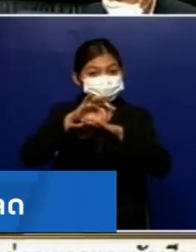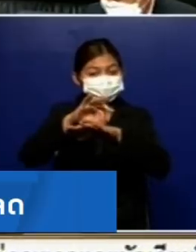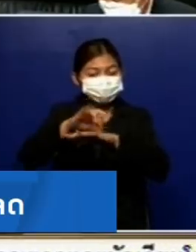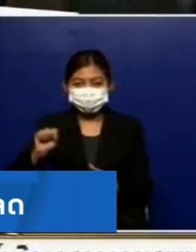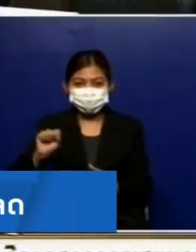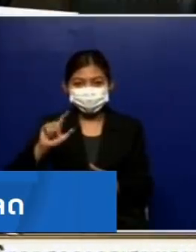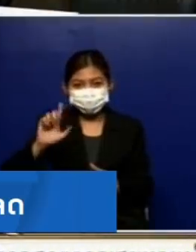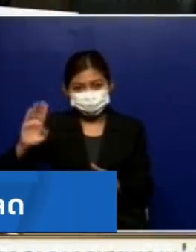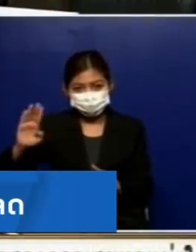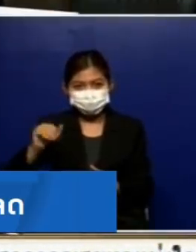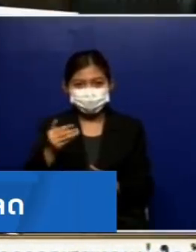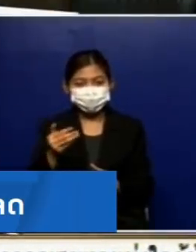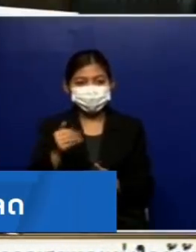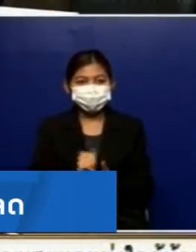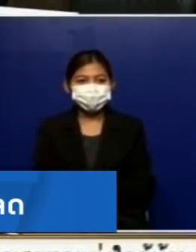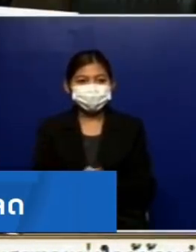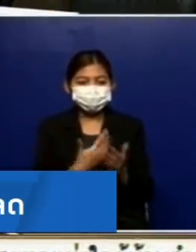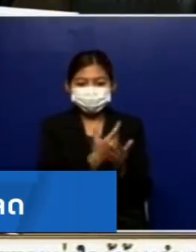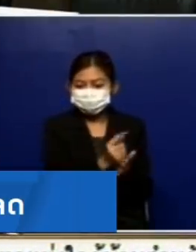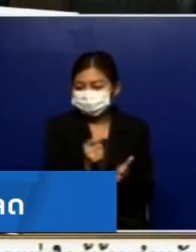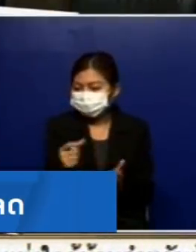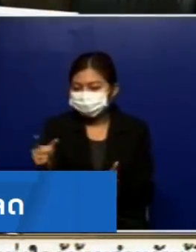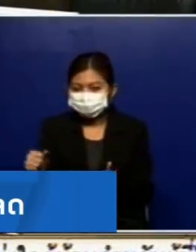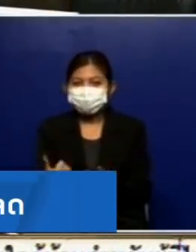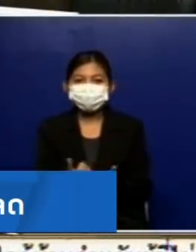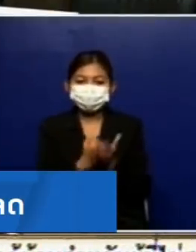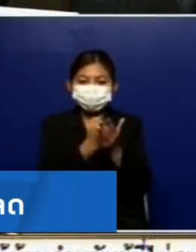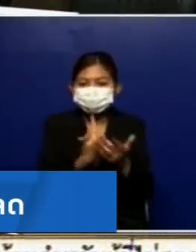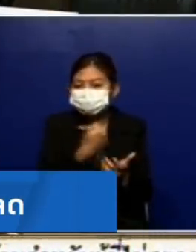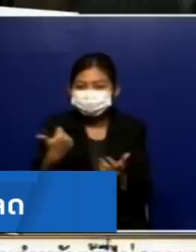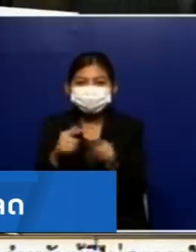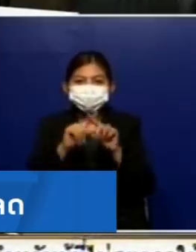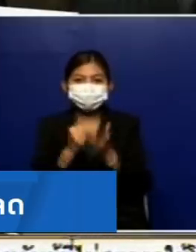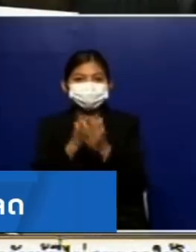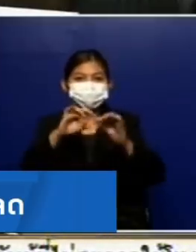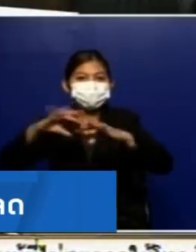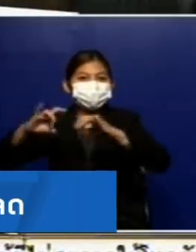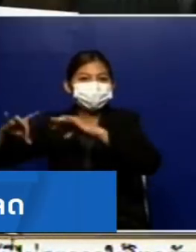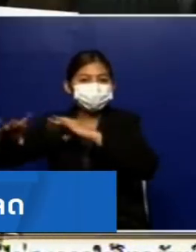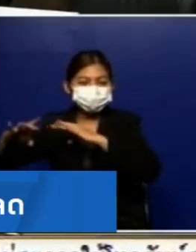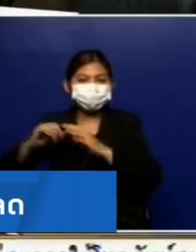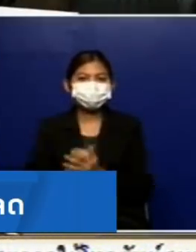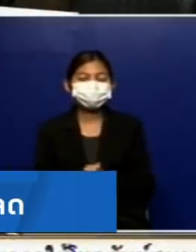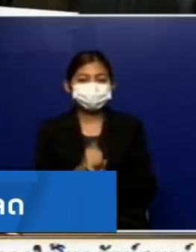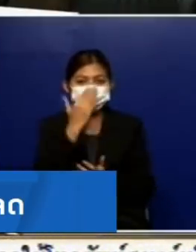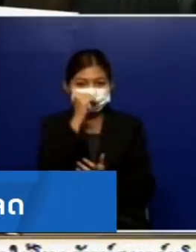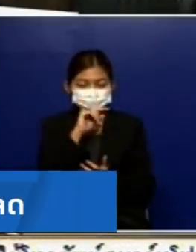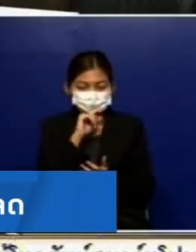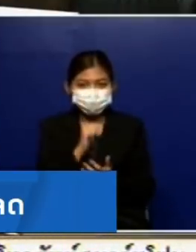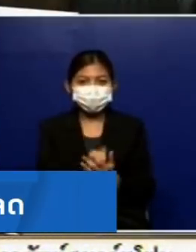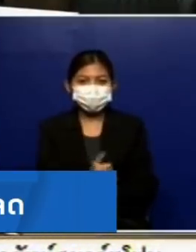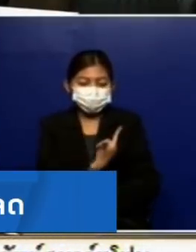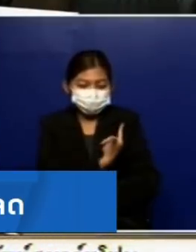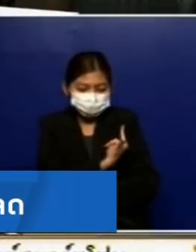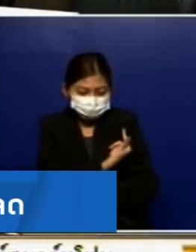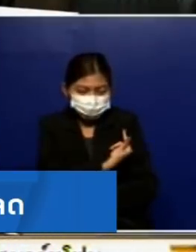พงษ์อมรวิวัฒน์ก็ดีคุณประเสริฐจันทระรวงทองเลขาพรรคเพื่อไทยนะครับสสวิโรจน์ลักษณะอดิศรพรรคก้าวไกลพันตำ